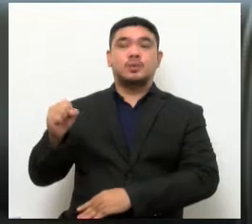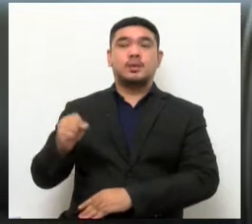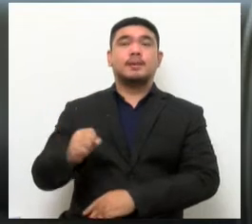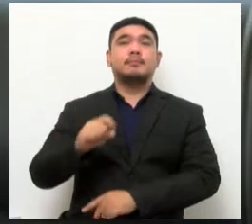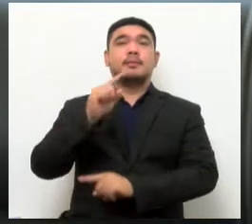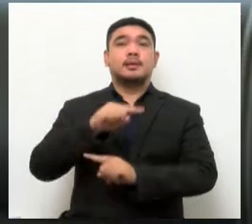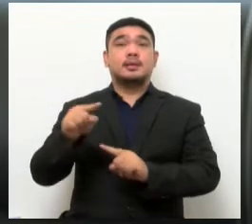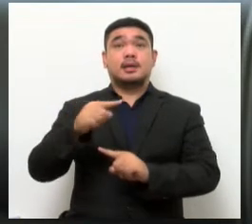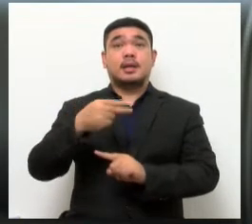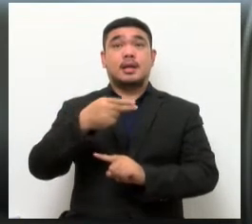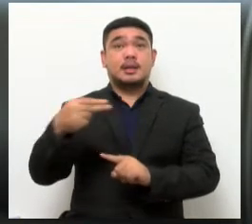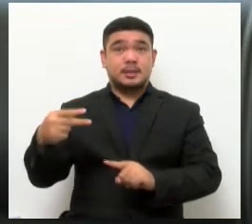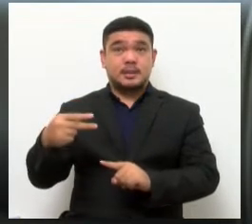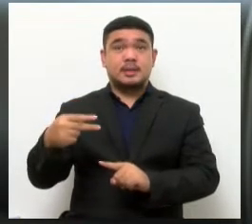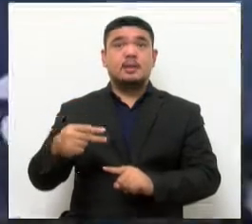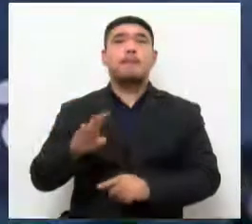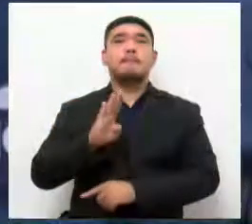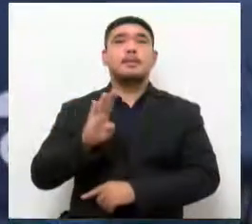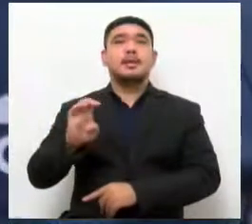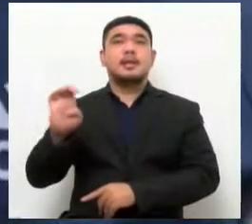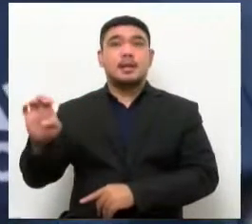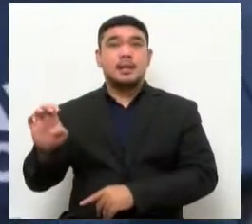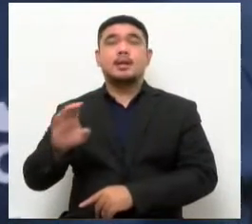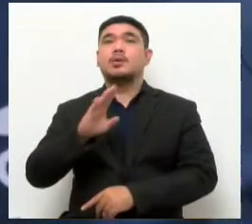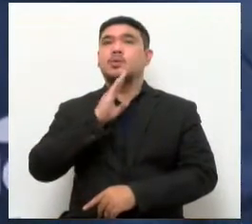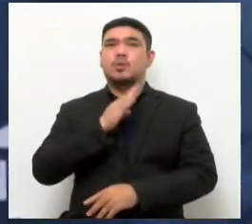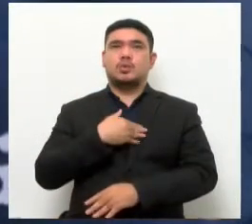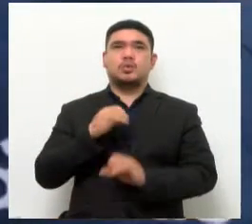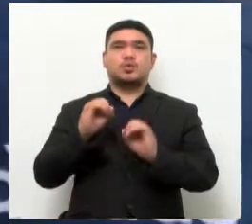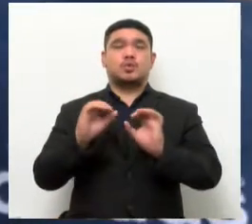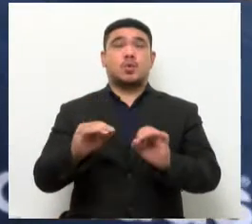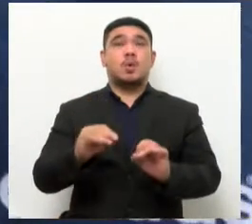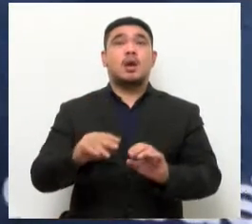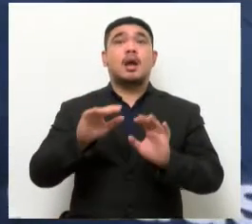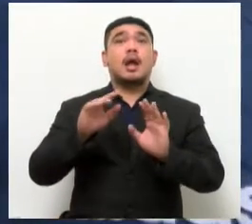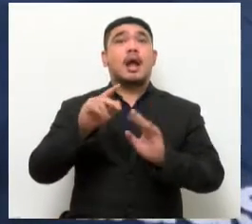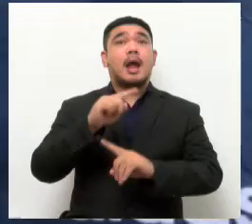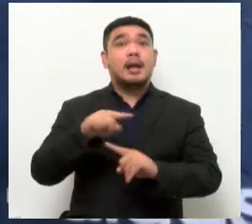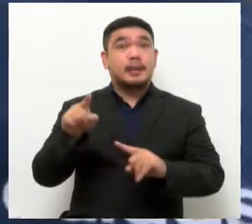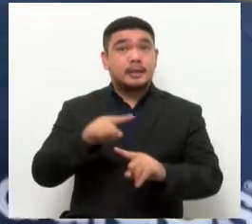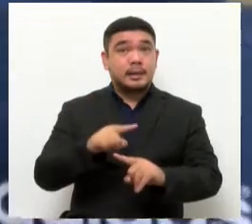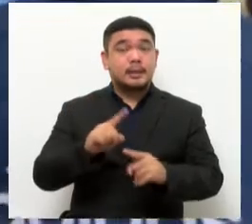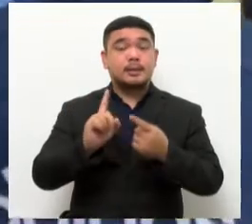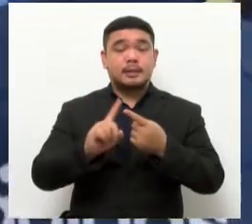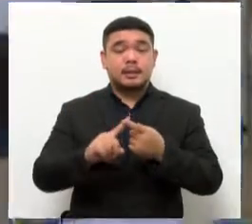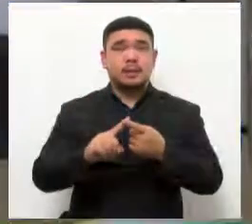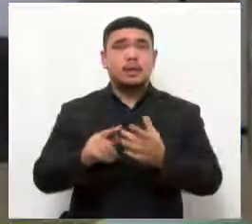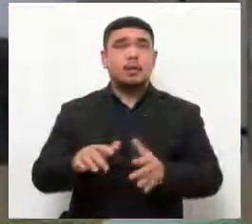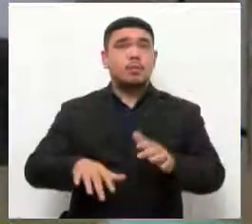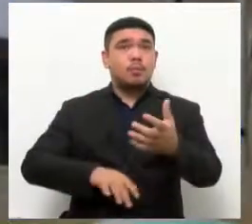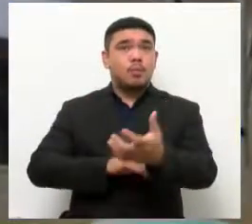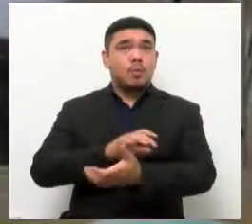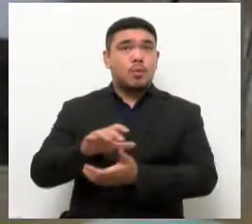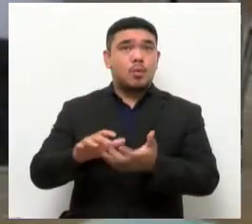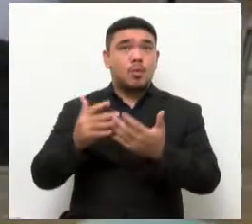Bilingual Education หรือหลักสูตร EBE ซึ่งเป็นหลักสูตรการสอนภาษาอังกฤษที่เน้นการสอดแทรกและการบูรณาการร่วม